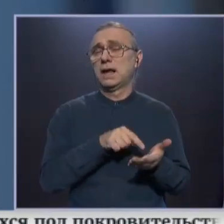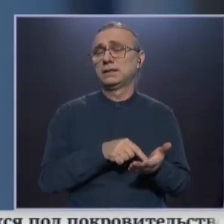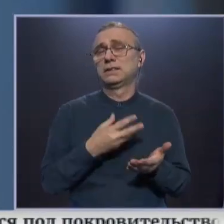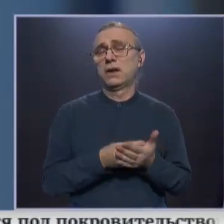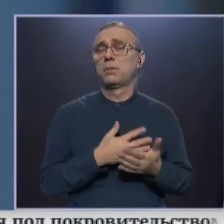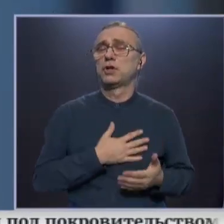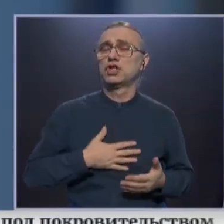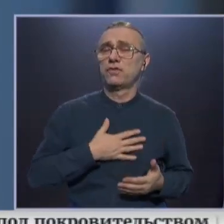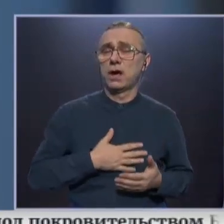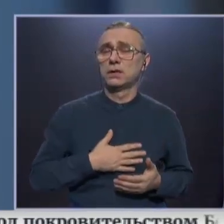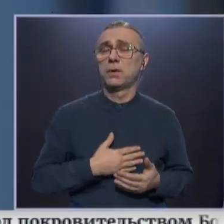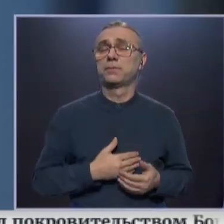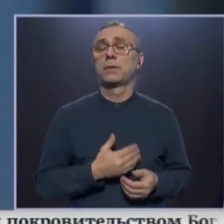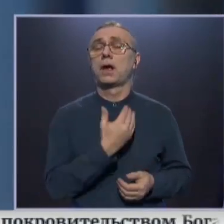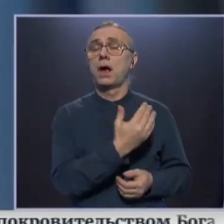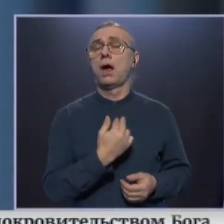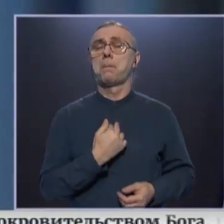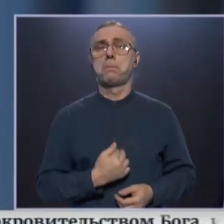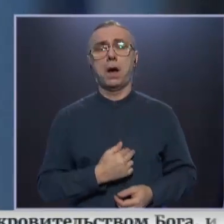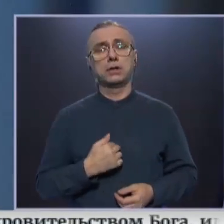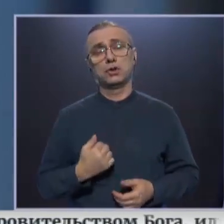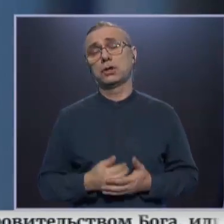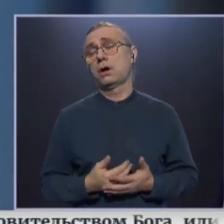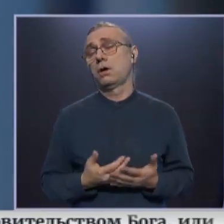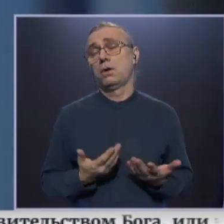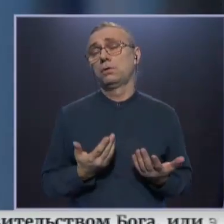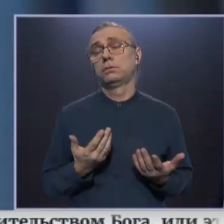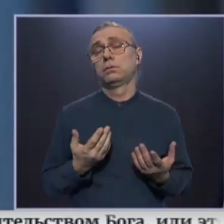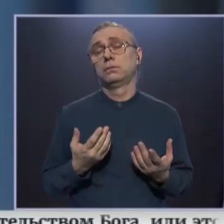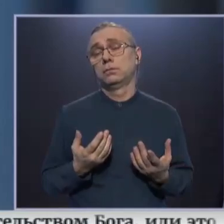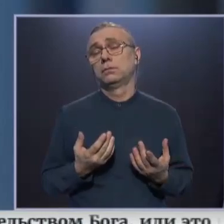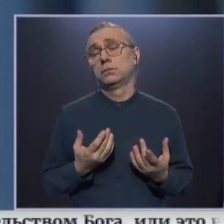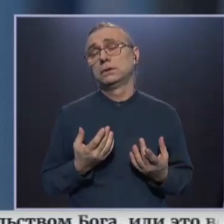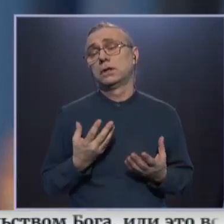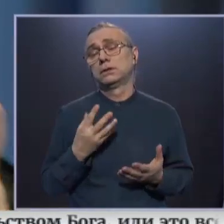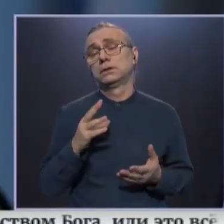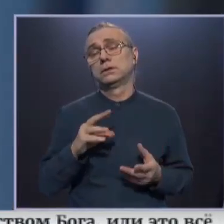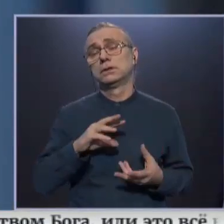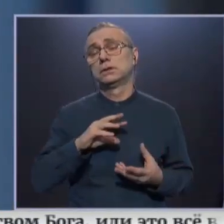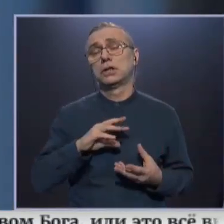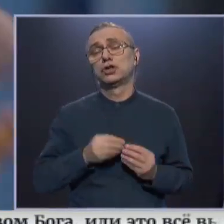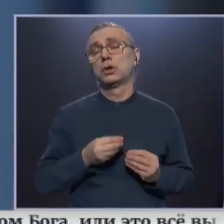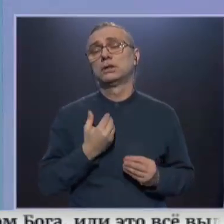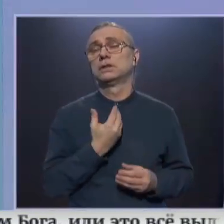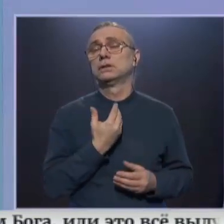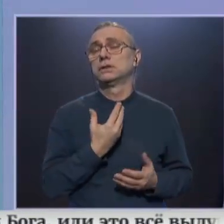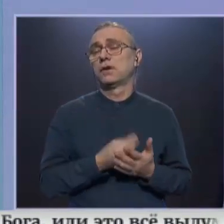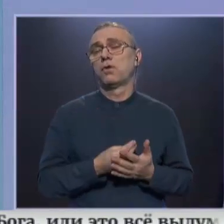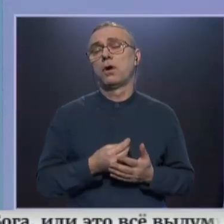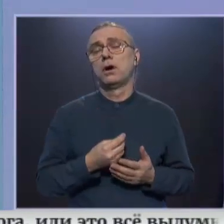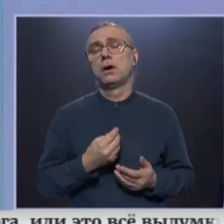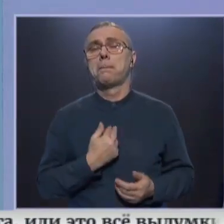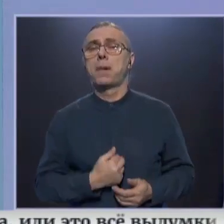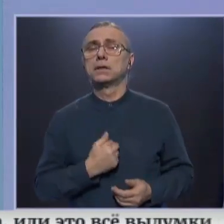И батюшка, причем не то, что он какой-то прозорливый старец, а просто за счет некоторого пасторского опыта, это не то, что нечто какое-то ой, а просто